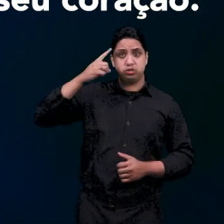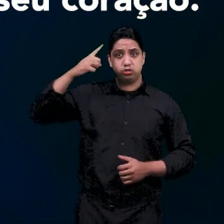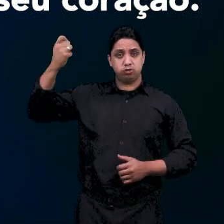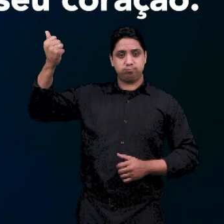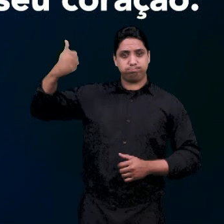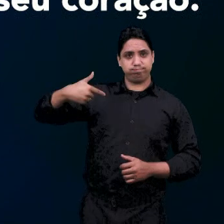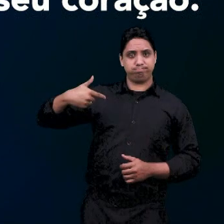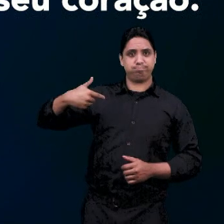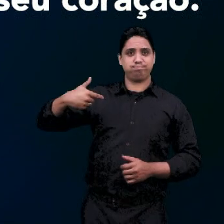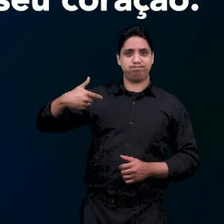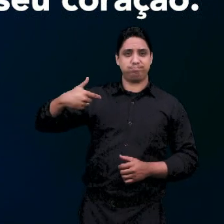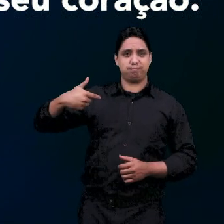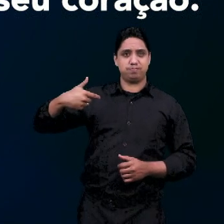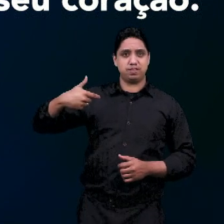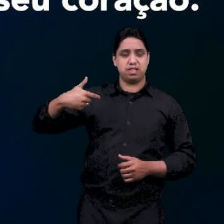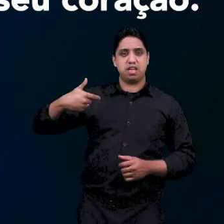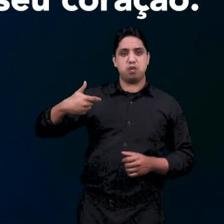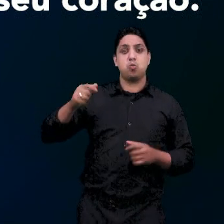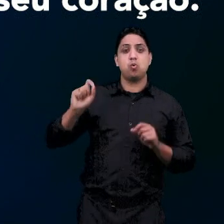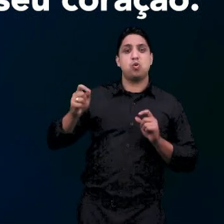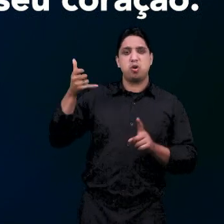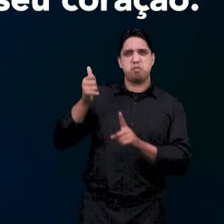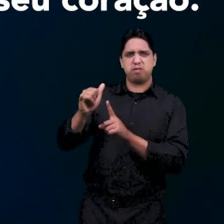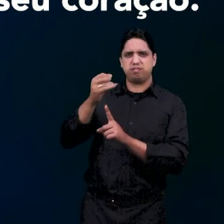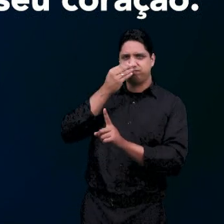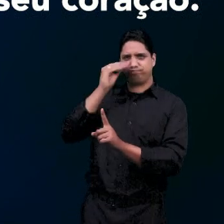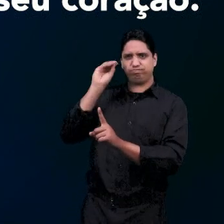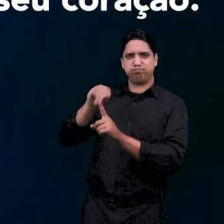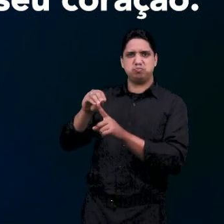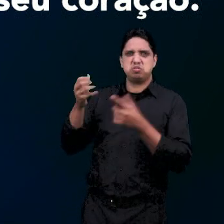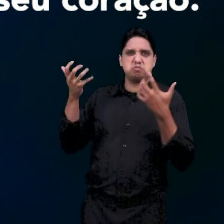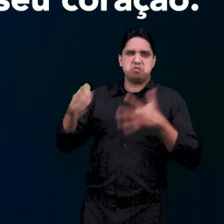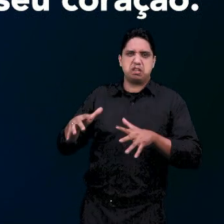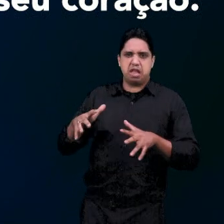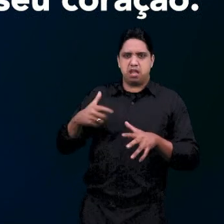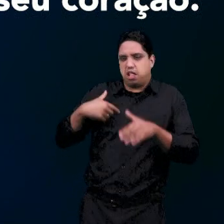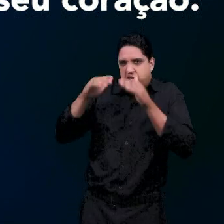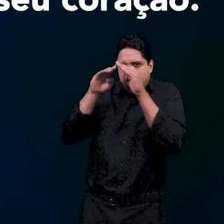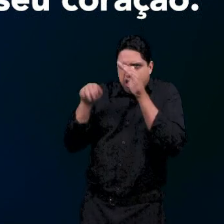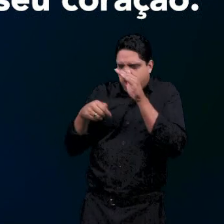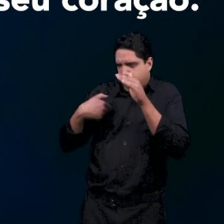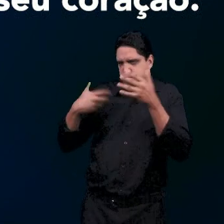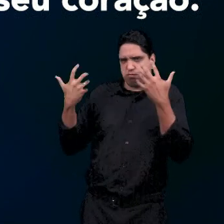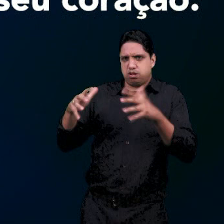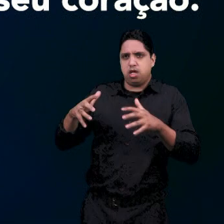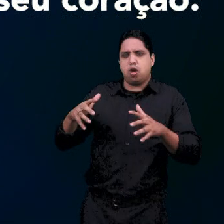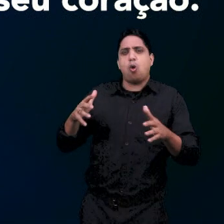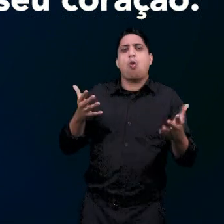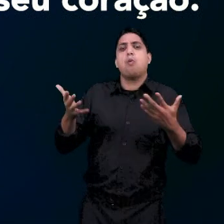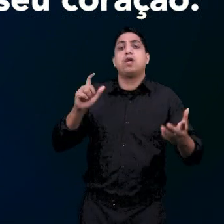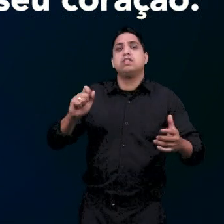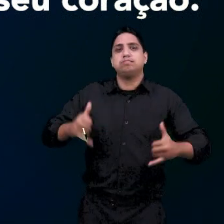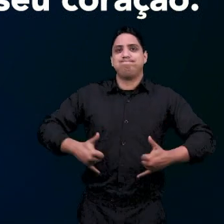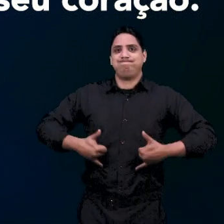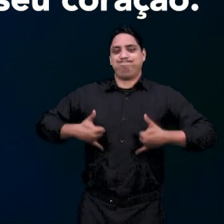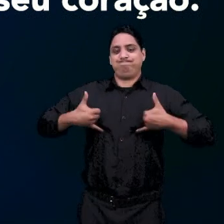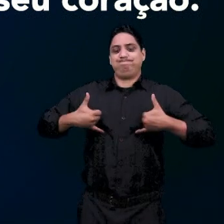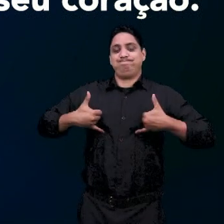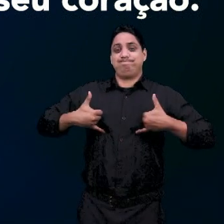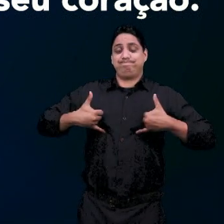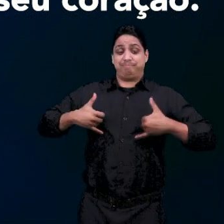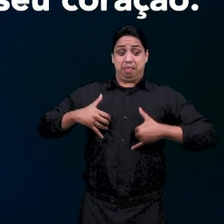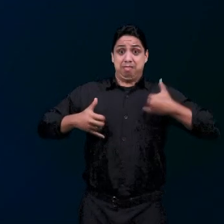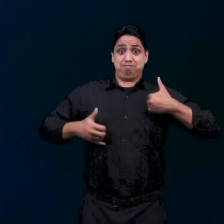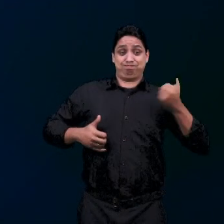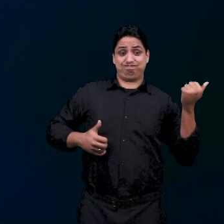l'autorité de Dieu sur leur vie. Ils abandonnent le prophétique parce qu'ils ne veulent pas s'assujettir à quelqu'un. C'est-à-dire, l'ego de l'homme